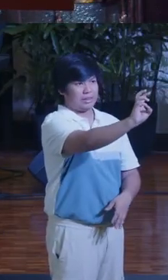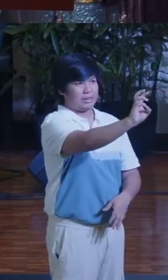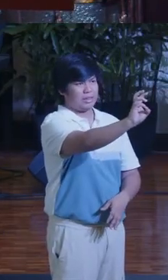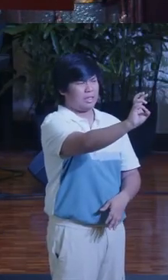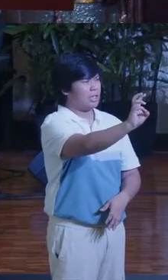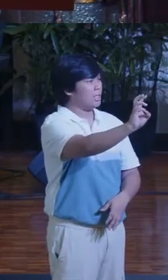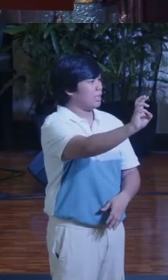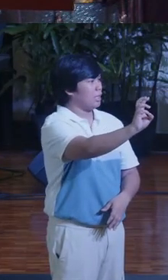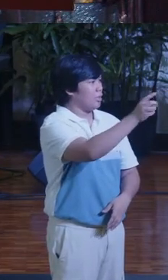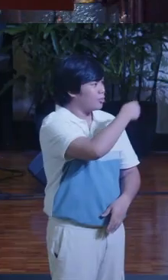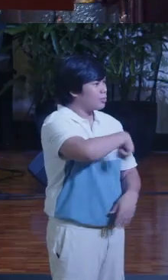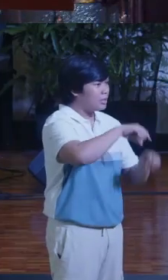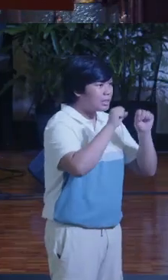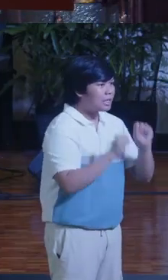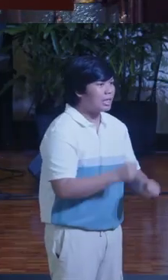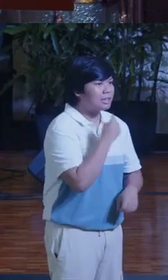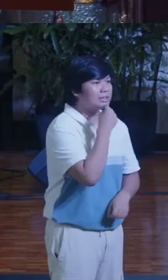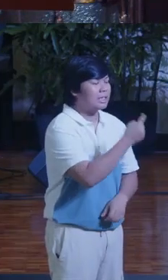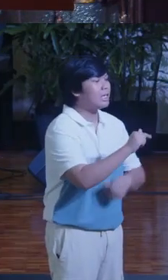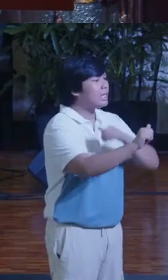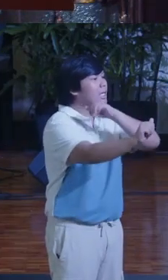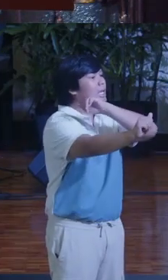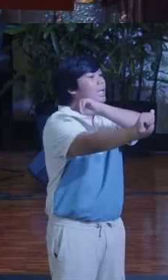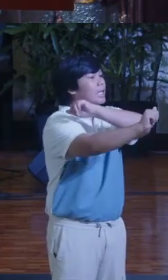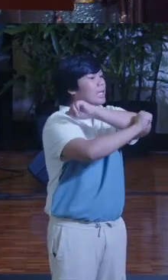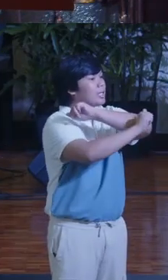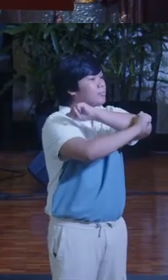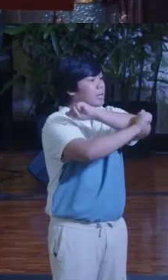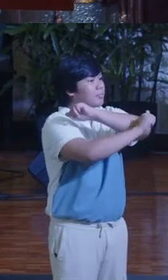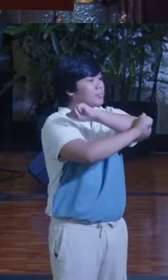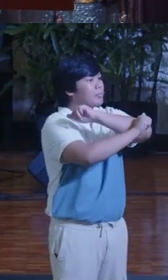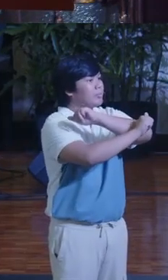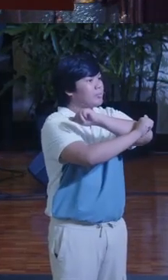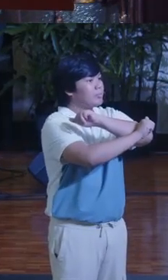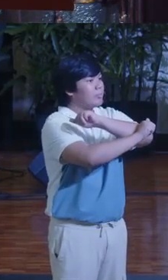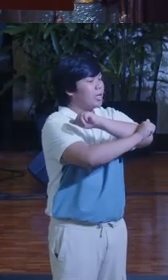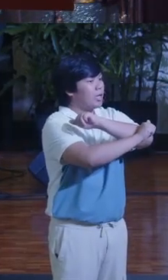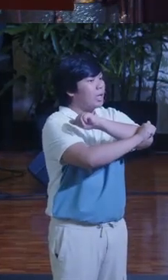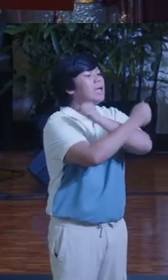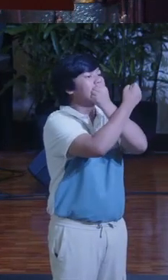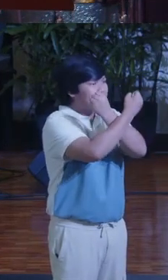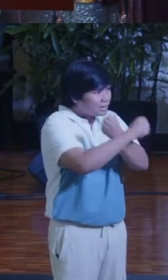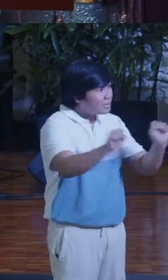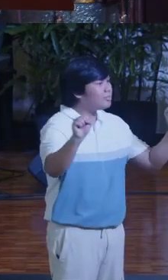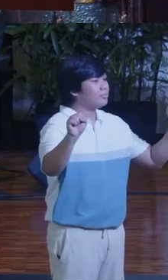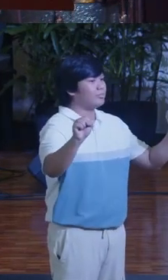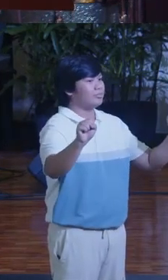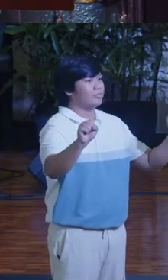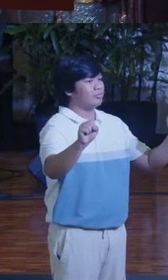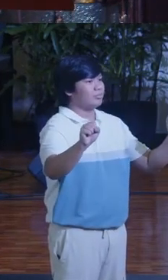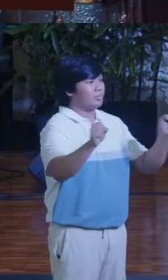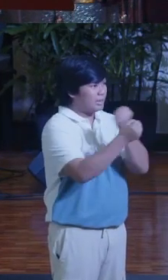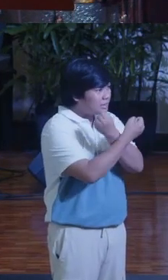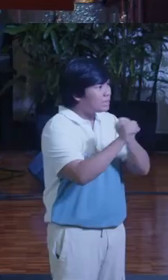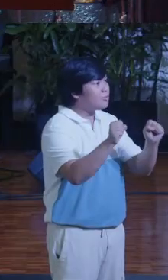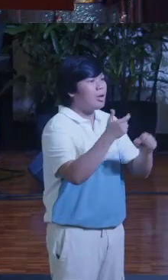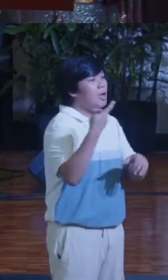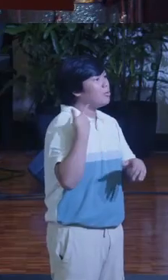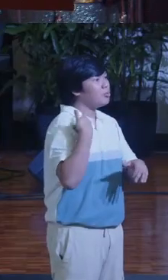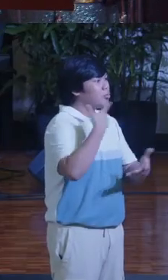15, pwede nating sabihin na si Abraham ay saved na, justified by faith,